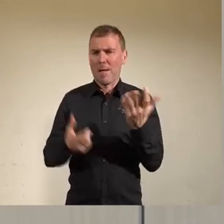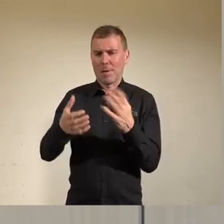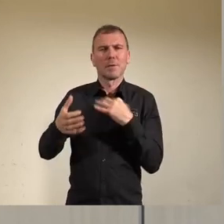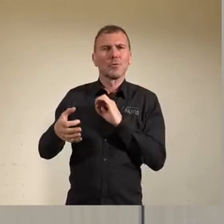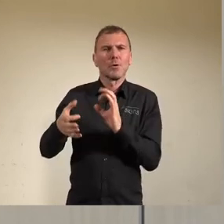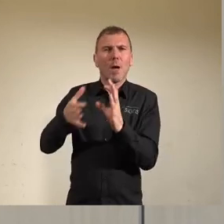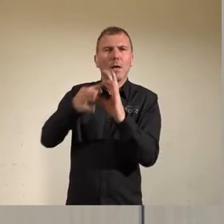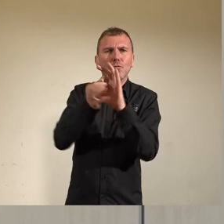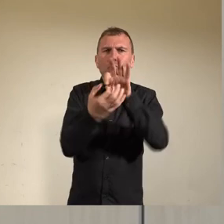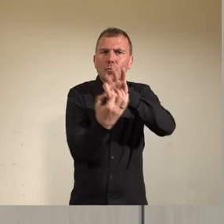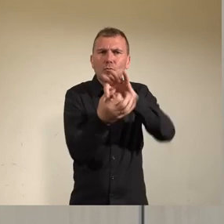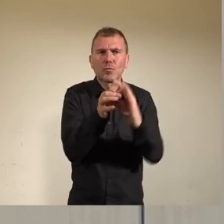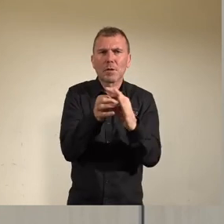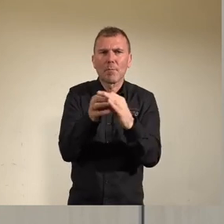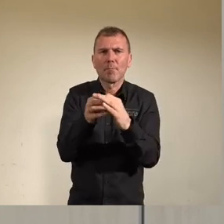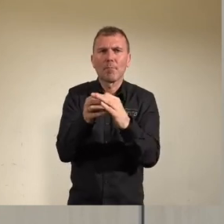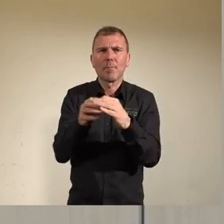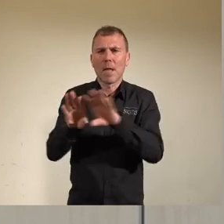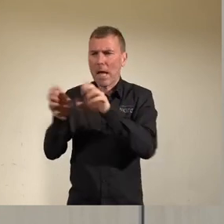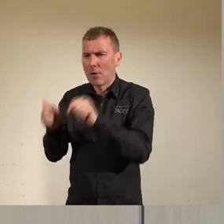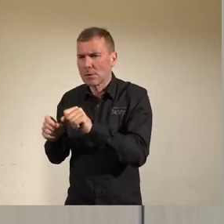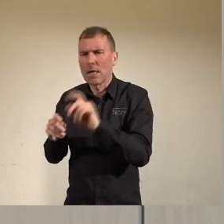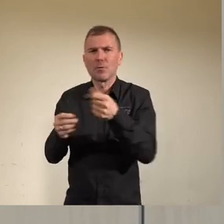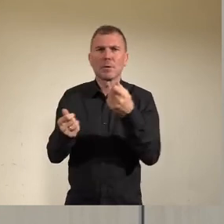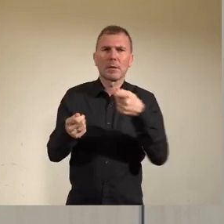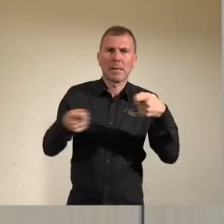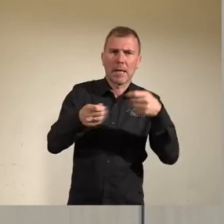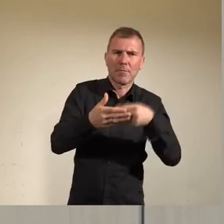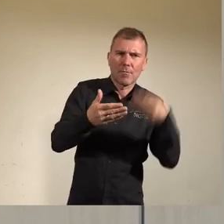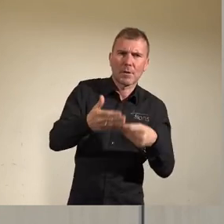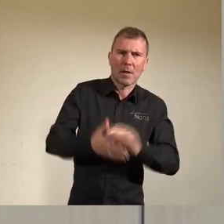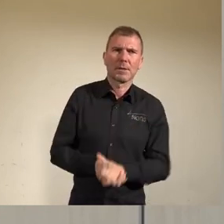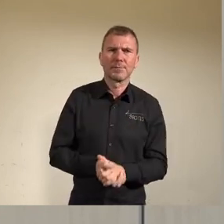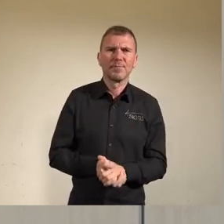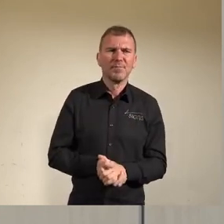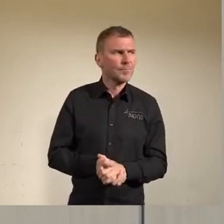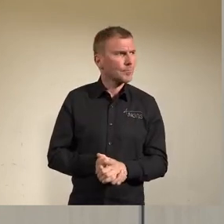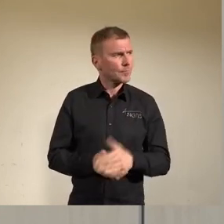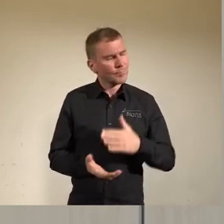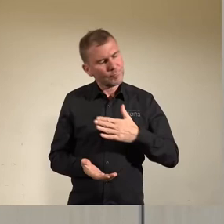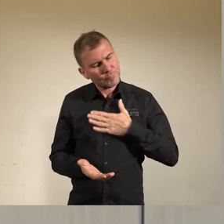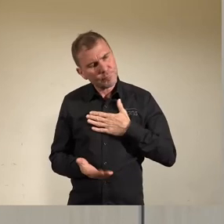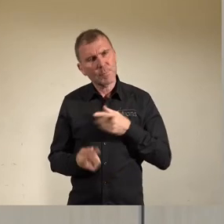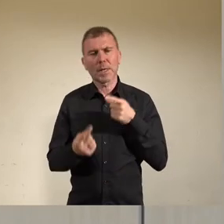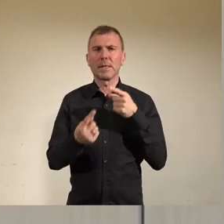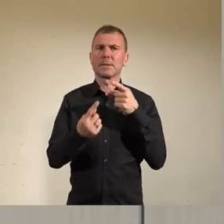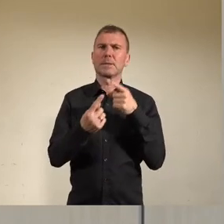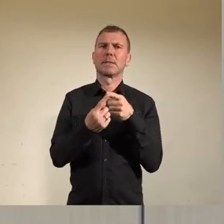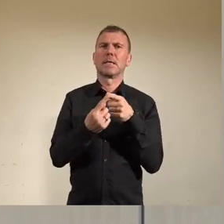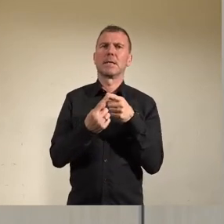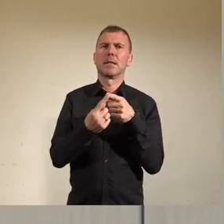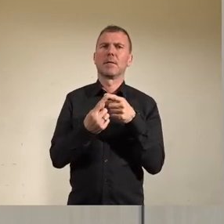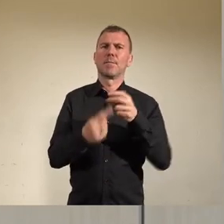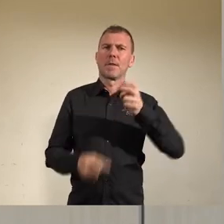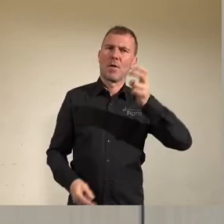mal miteinander zusammen. Und uns ist daran gelegen, hier eine